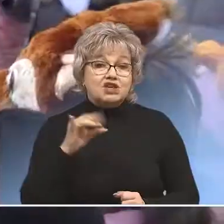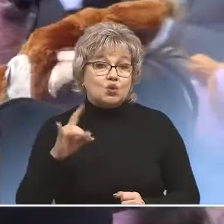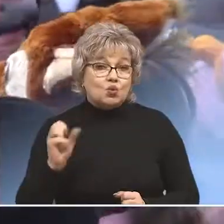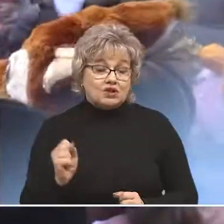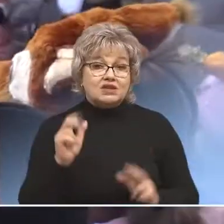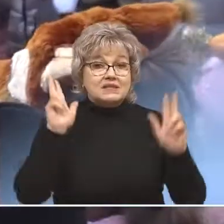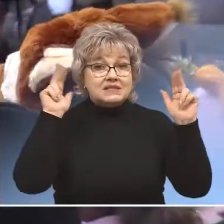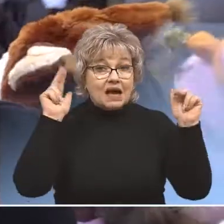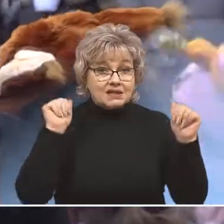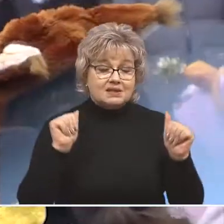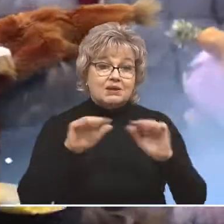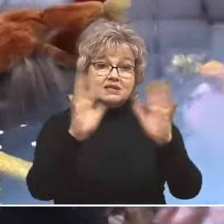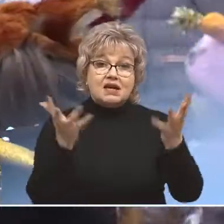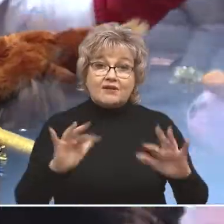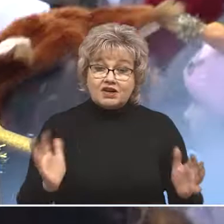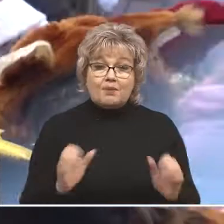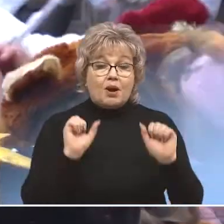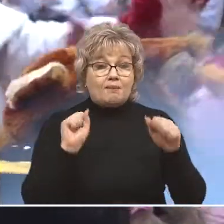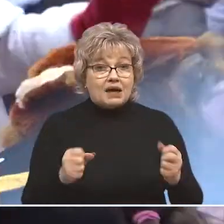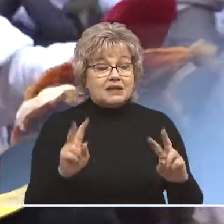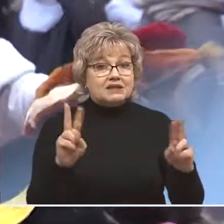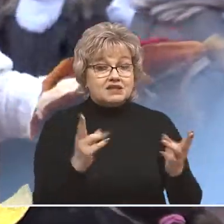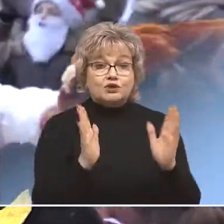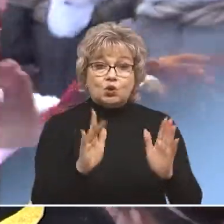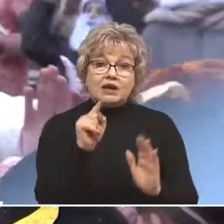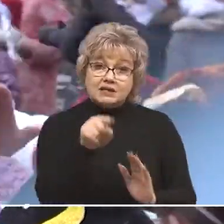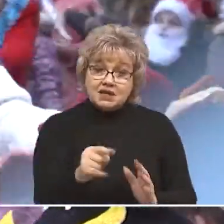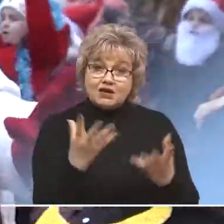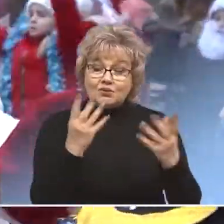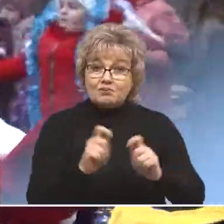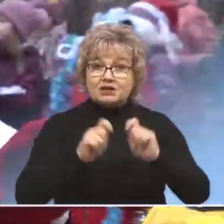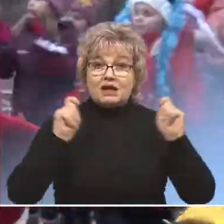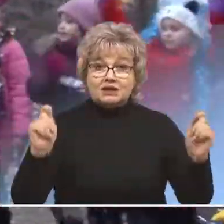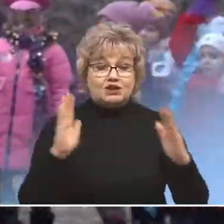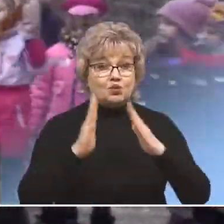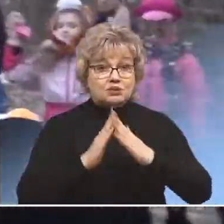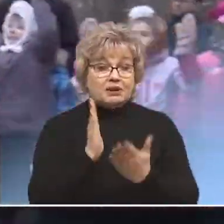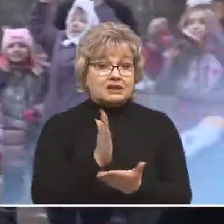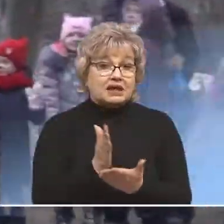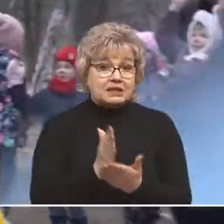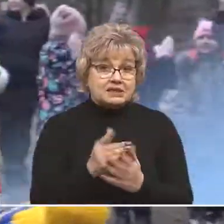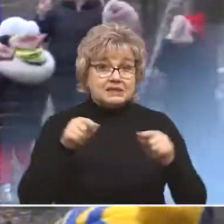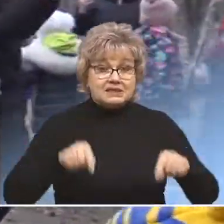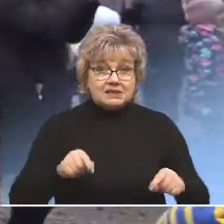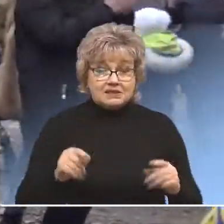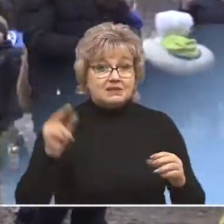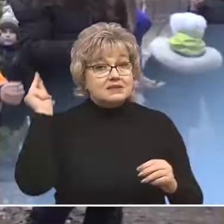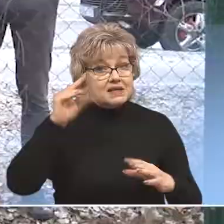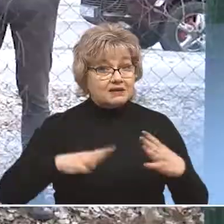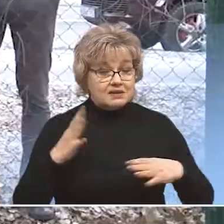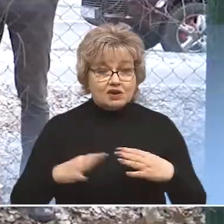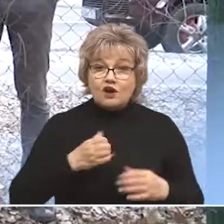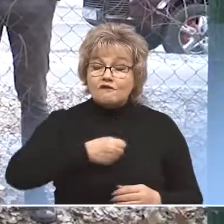Снегурочкой, Зайцем и Снеговиками, к большому сожалению, могли танцевать лишь те, кто на момент открытия усадьбы находился на здешних